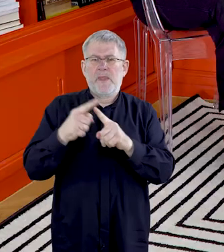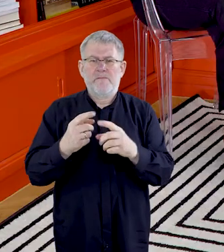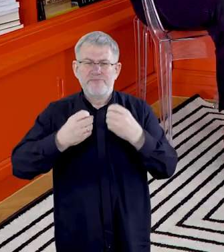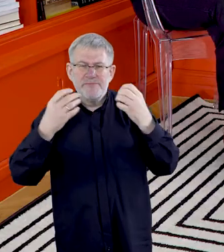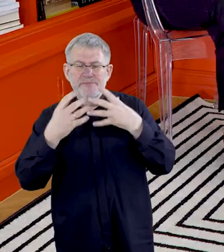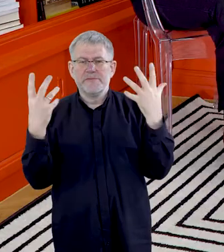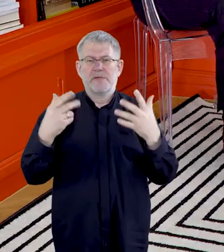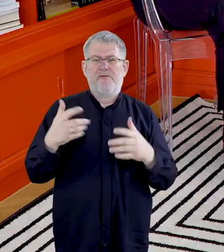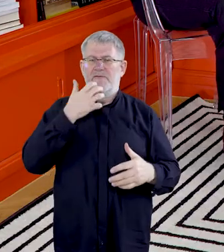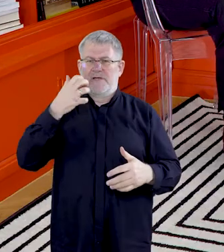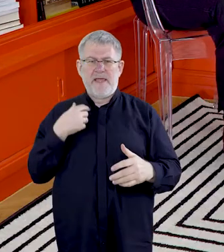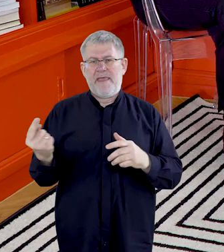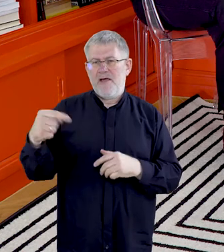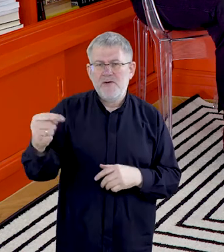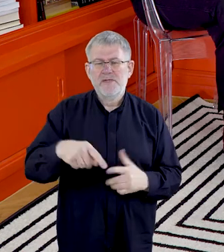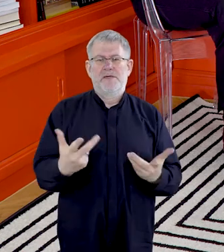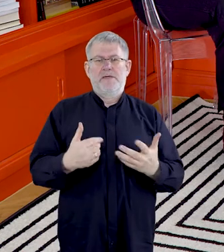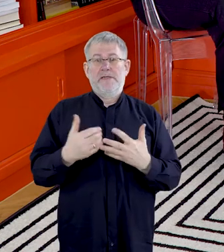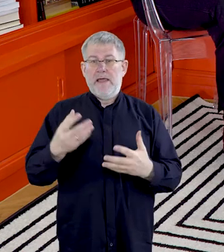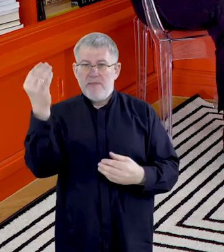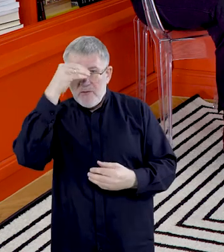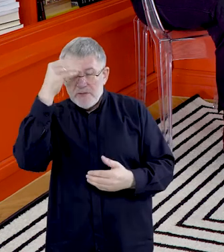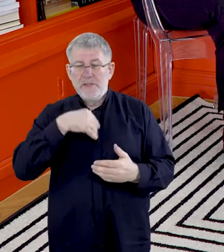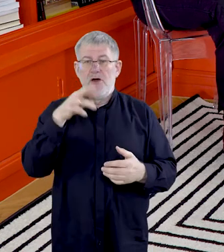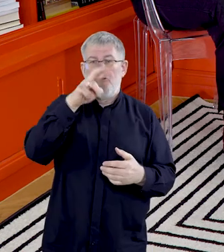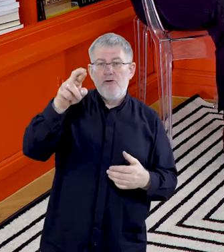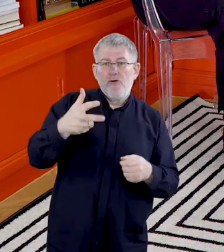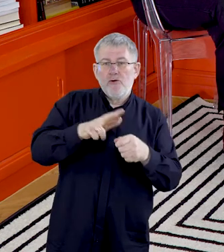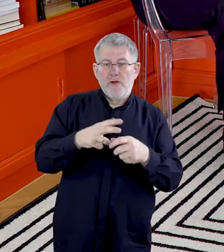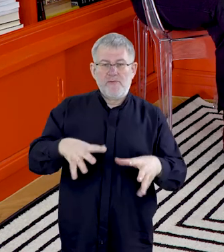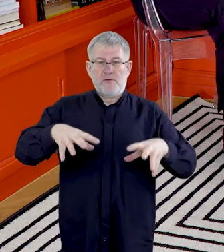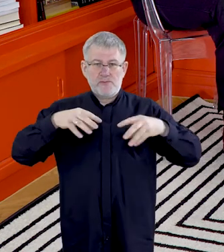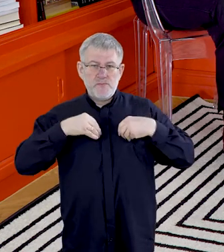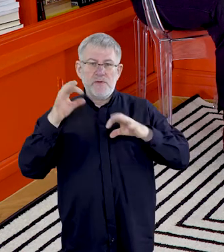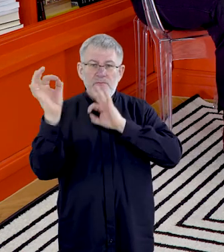w ogóle nauczenie się tej roli rodzica, który nagle przyjmuje informacje o swoim dziecku.